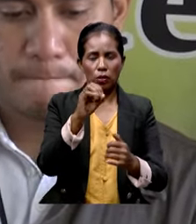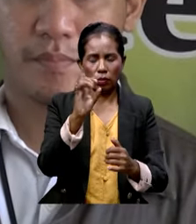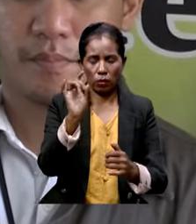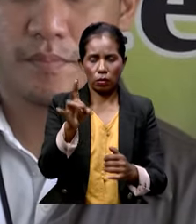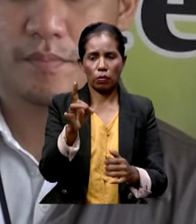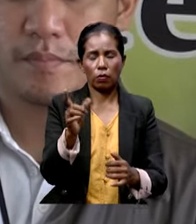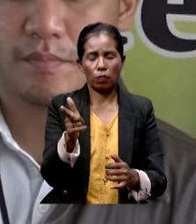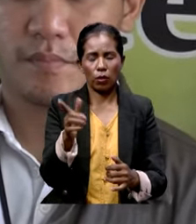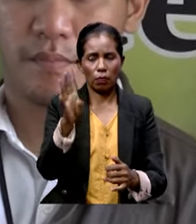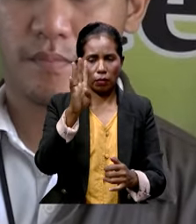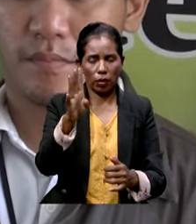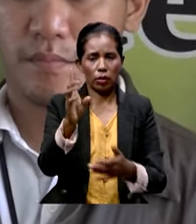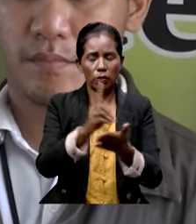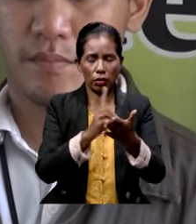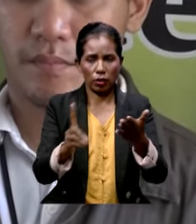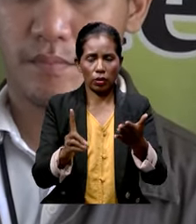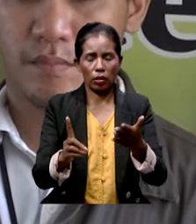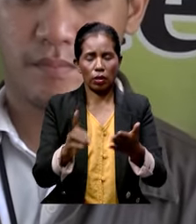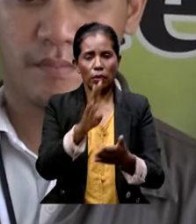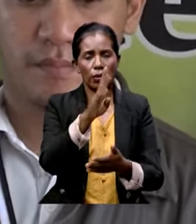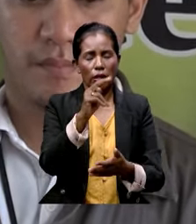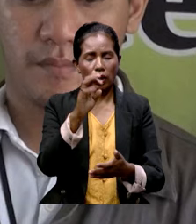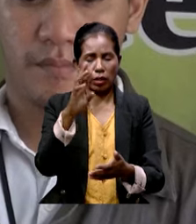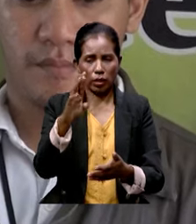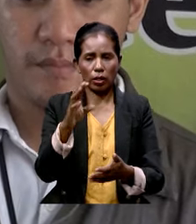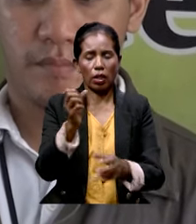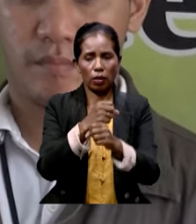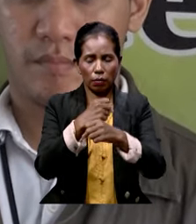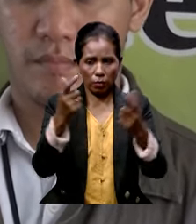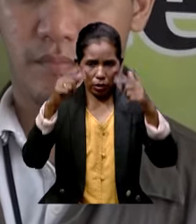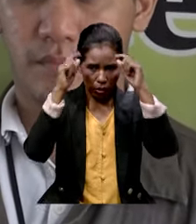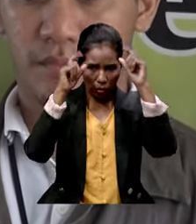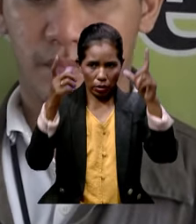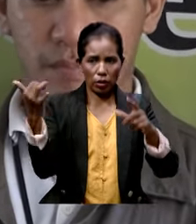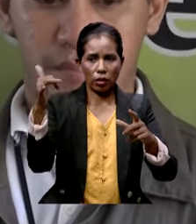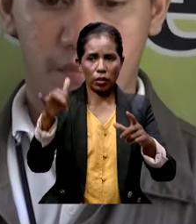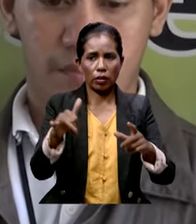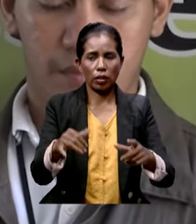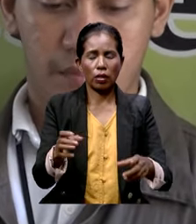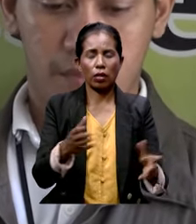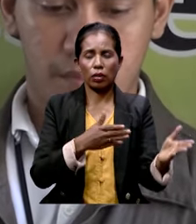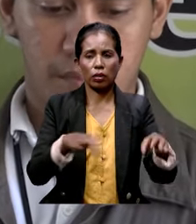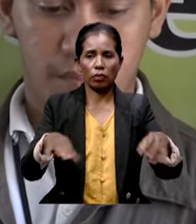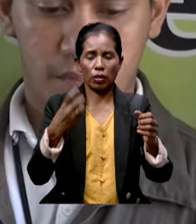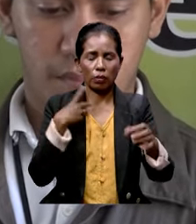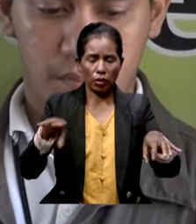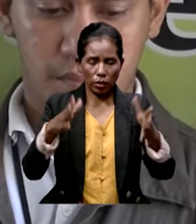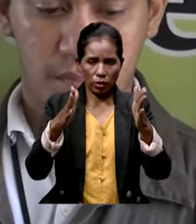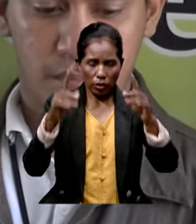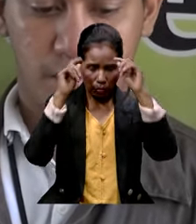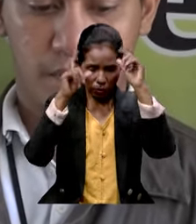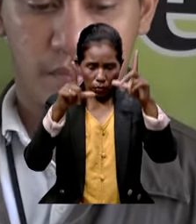ida ne. Diskriminasaun nebe mag manajemento beri halo me Timoruan, amesam, sira explore ami Timoruan, tio trabalhador Timoruan i